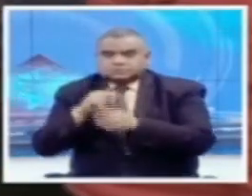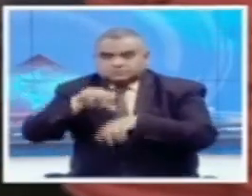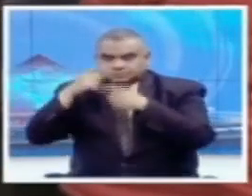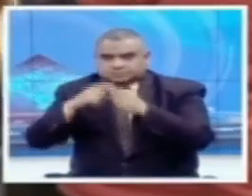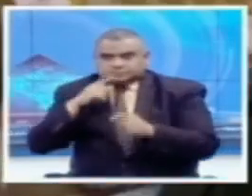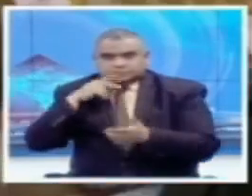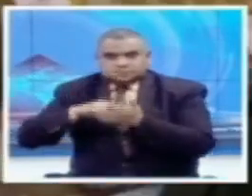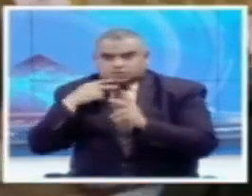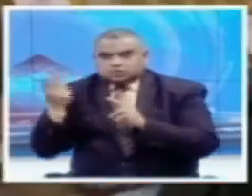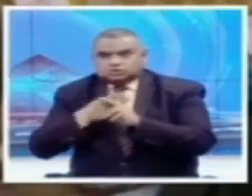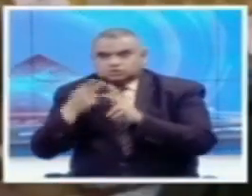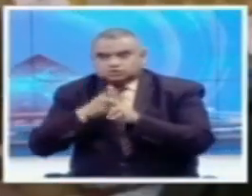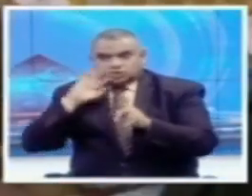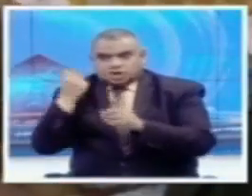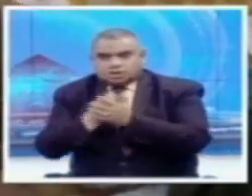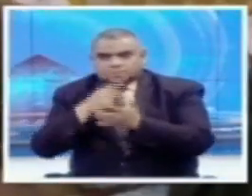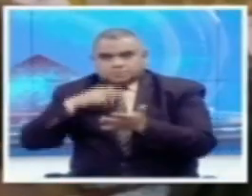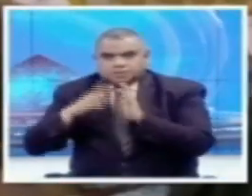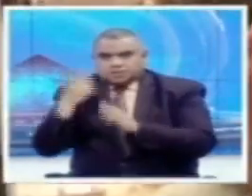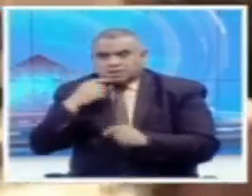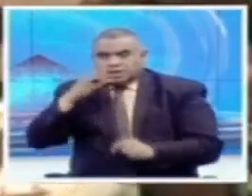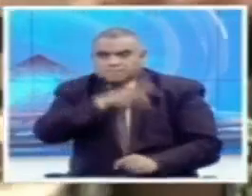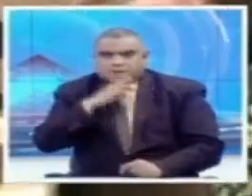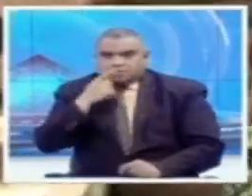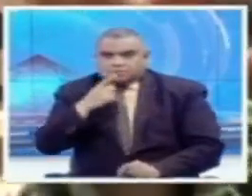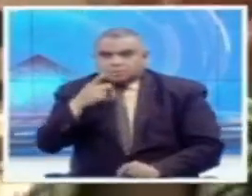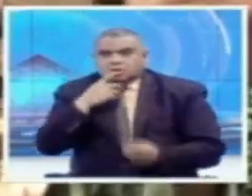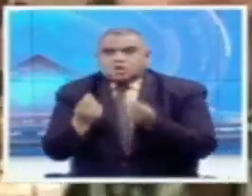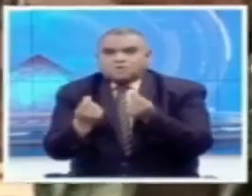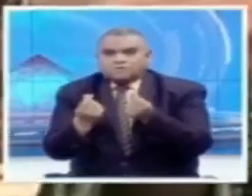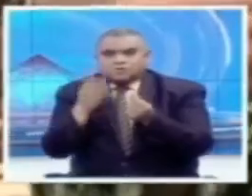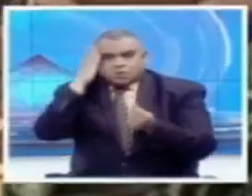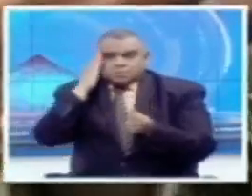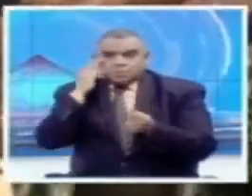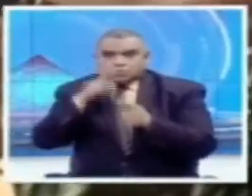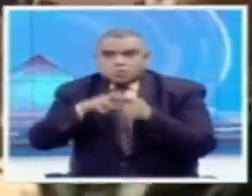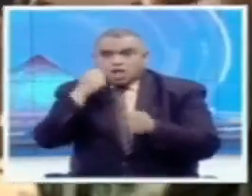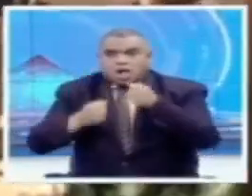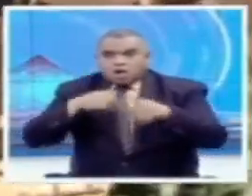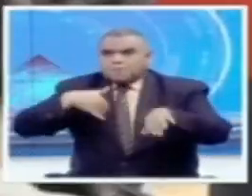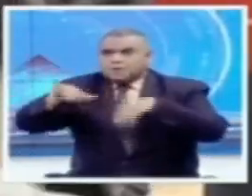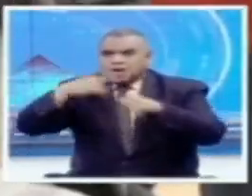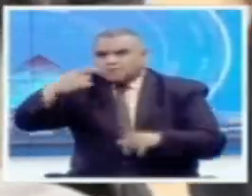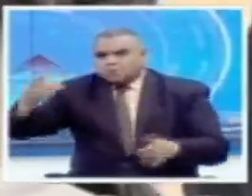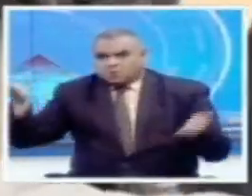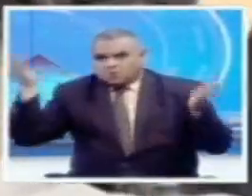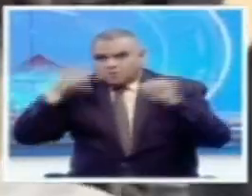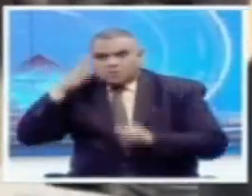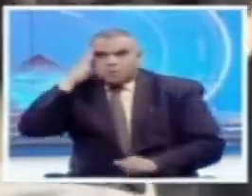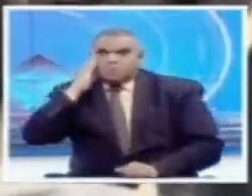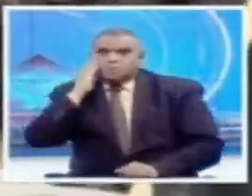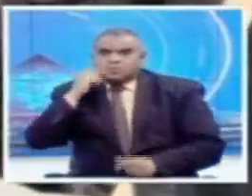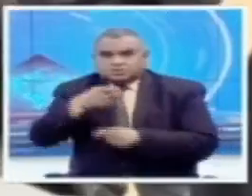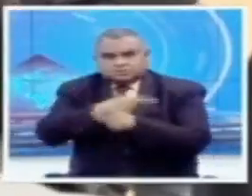آمن من المواطن للقضاء على جشع البعض. الأسعار كويسة وإحنا عايزين العربيات تبقى في كل شارع وفي كل مكان. كويسة جداً وفي